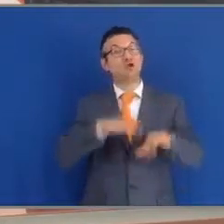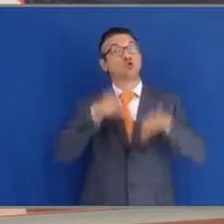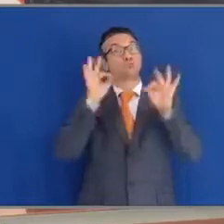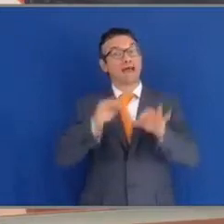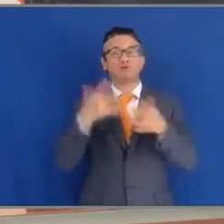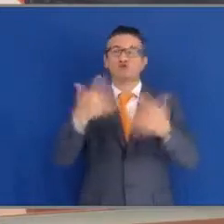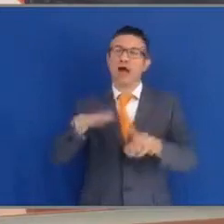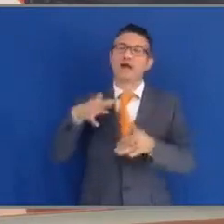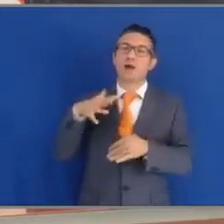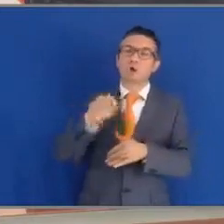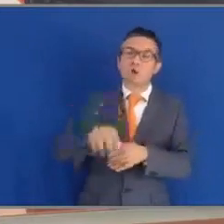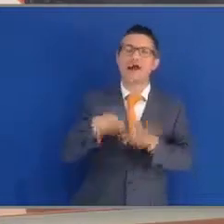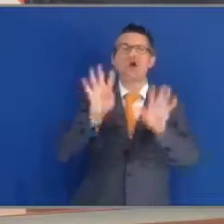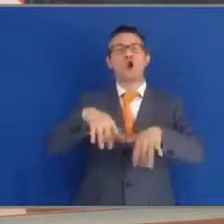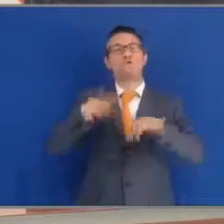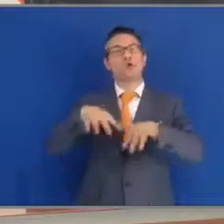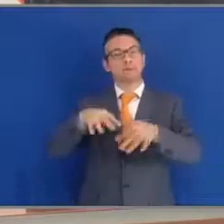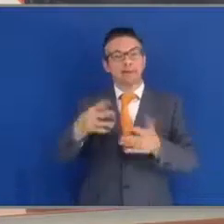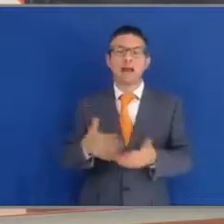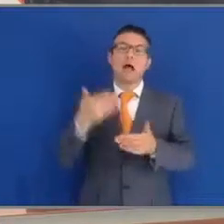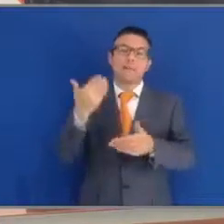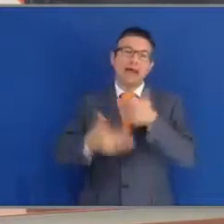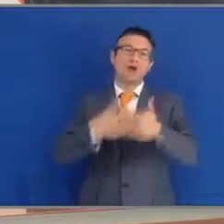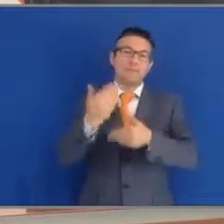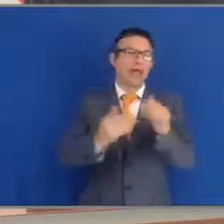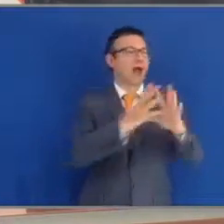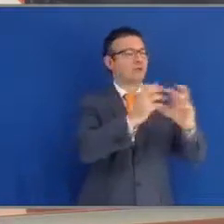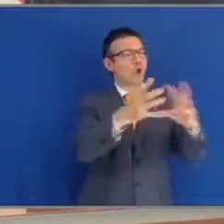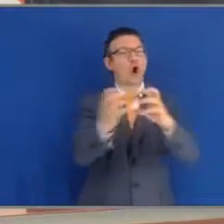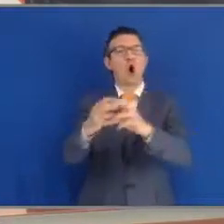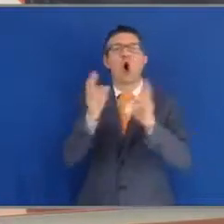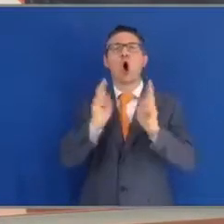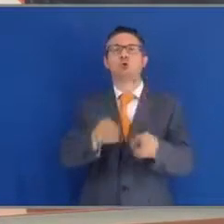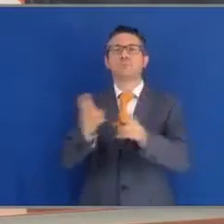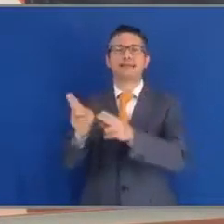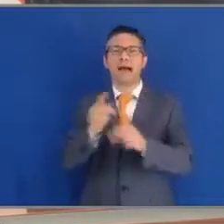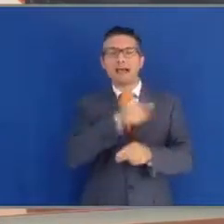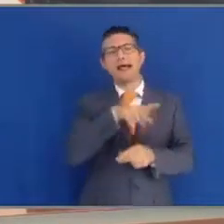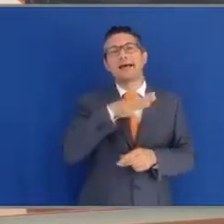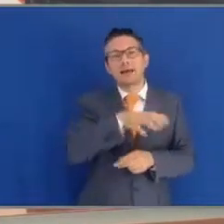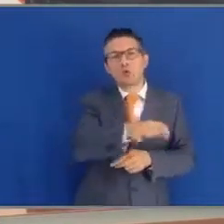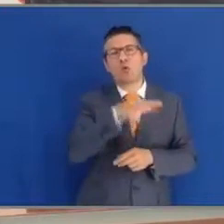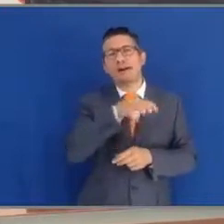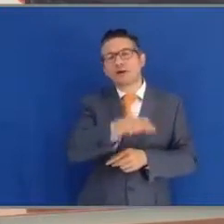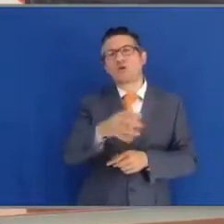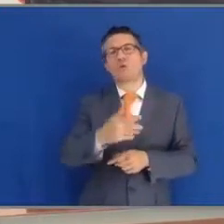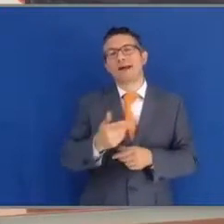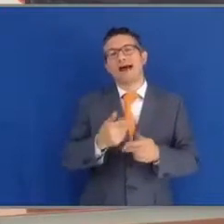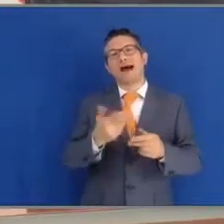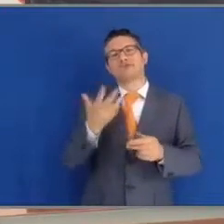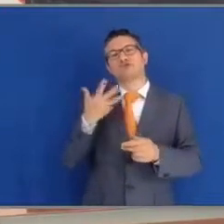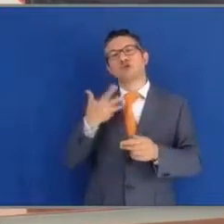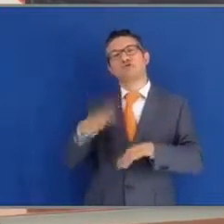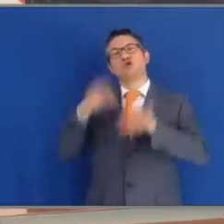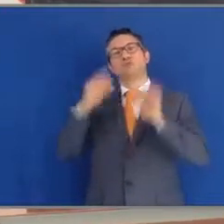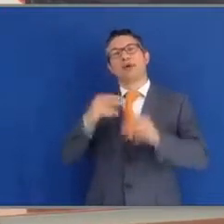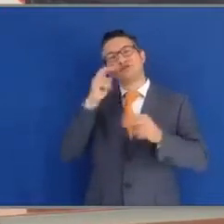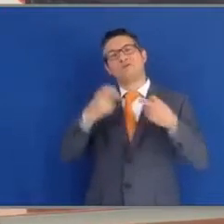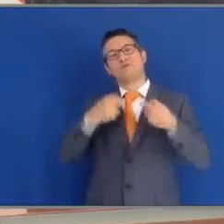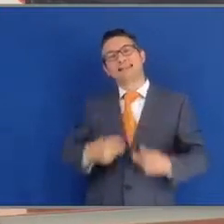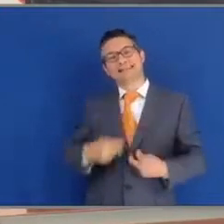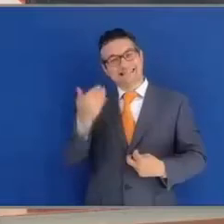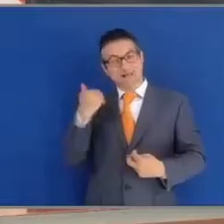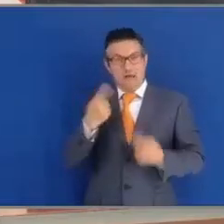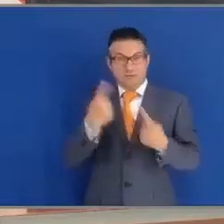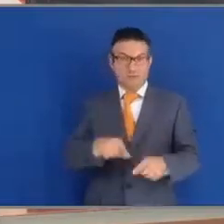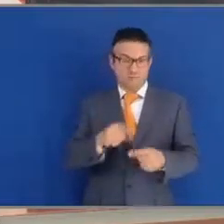già oltre 9.000 e così mano a mano stanno facendo le altre, e questo per noi è un segnale molto importante. Voglio